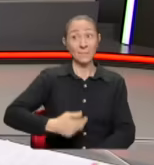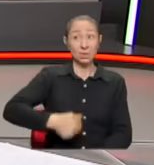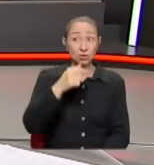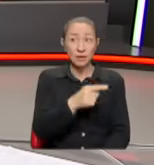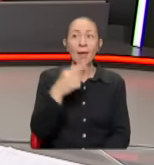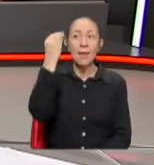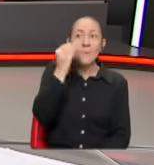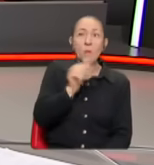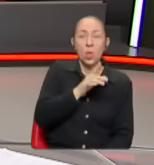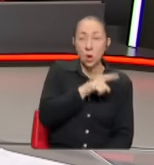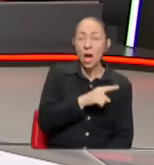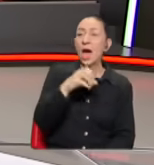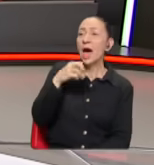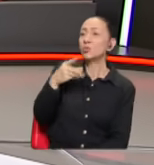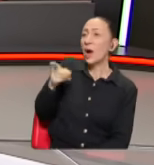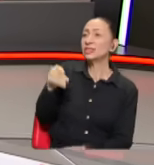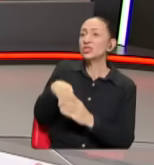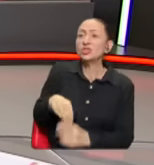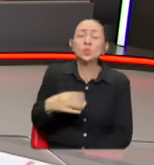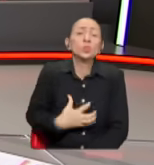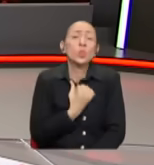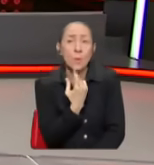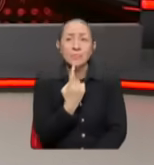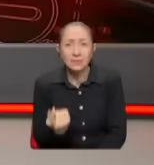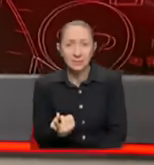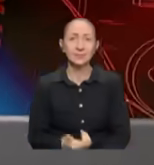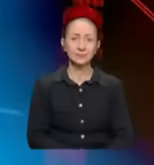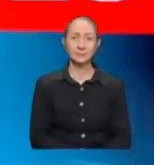Başkanı Ekrem İmamoğlu Erdoğan için üzülüyorum dedi.